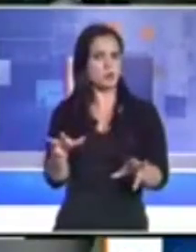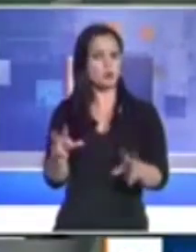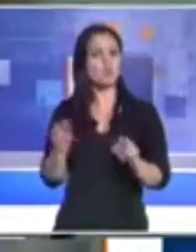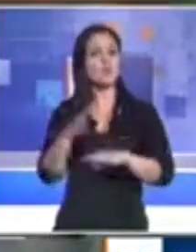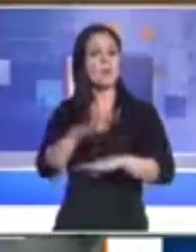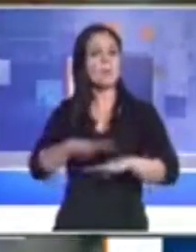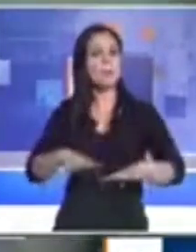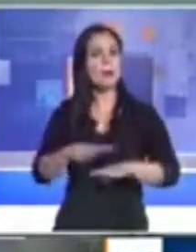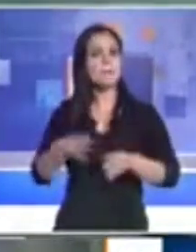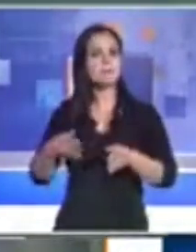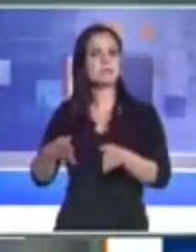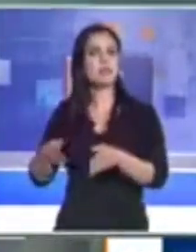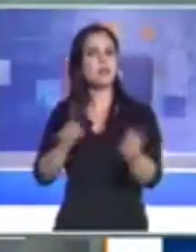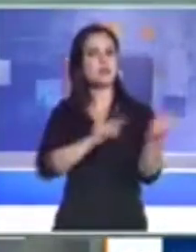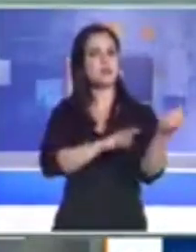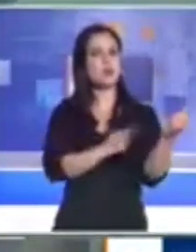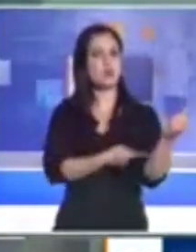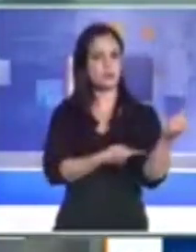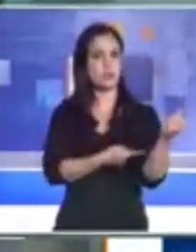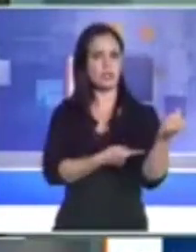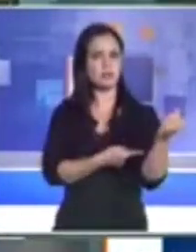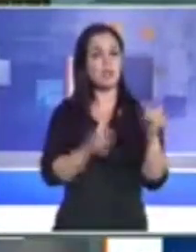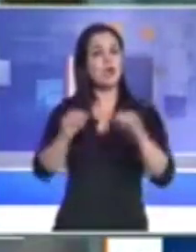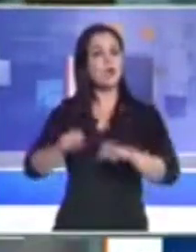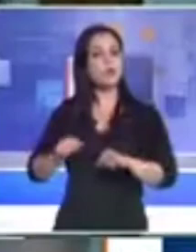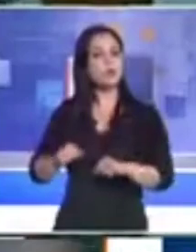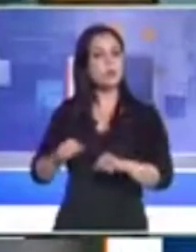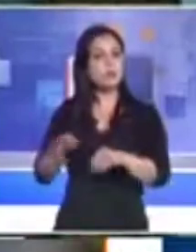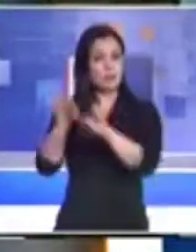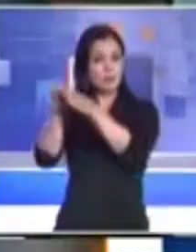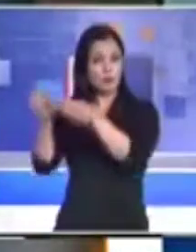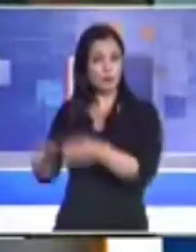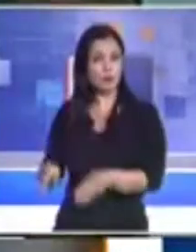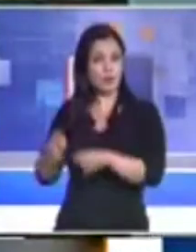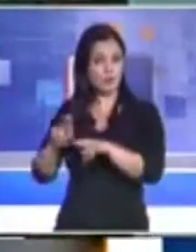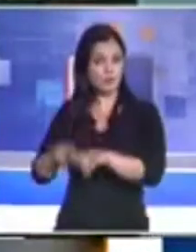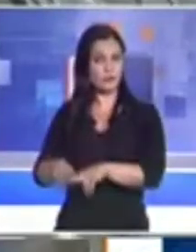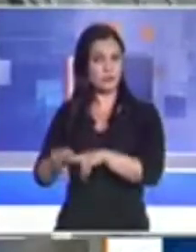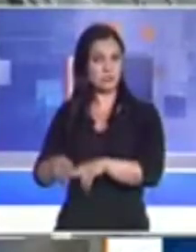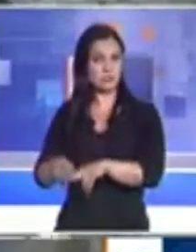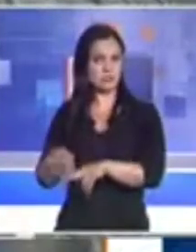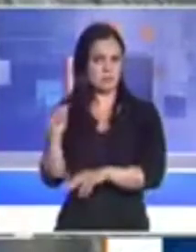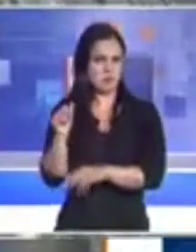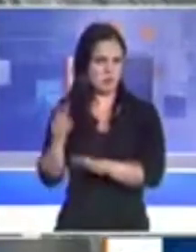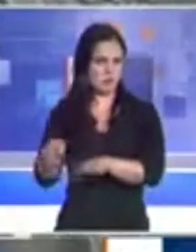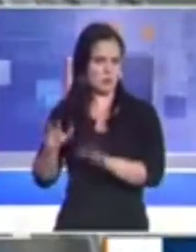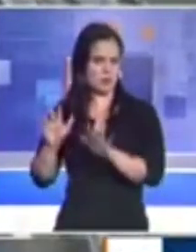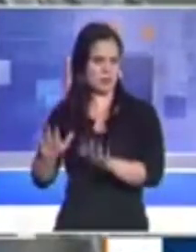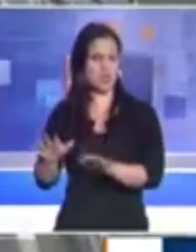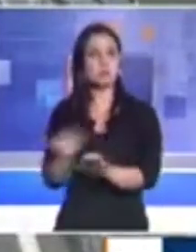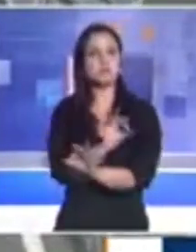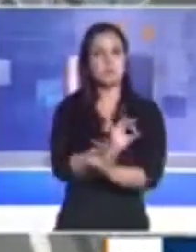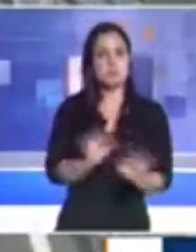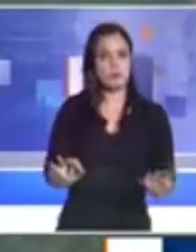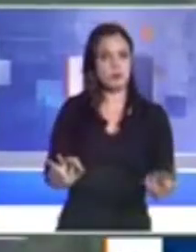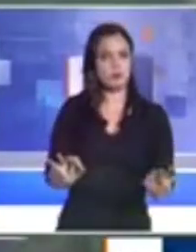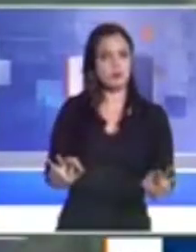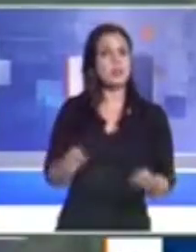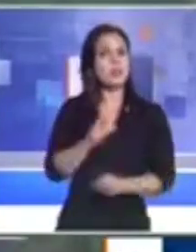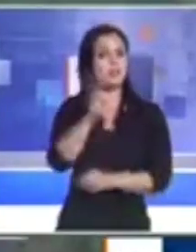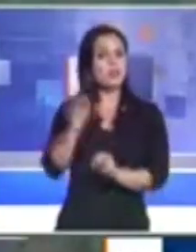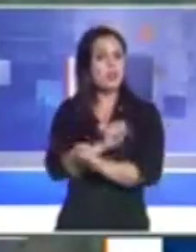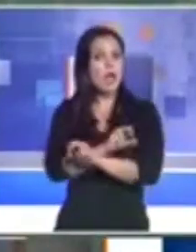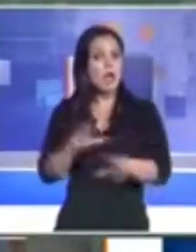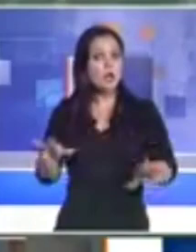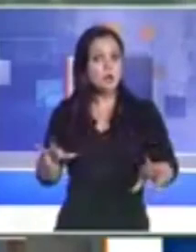delle strade del potentino su cui è possibile utilizzare autovelox fissi prima ferma al 2010 è pronta ma se nei giorni dell'annuncio